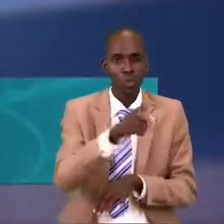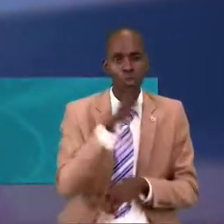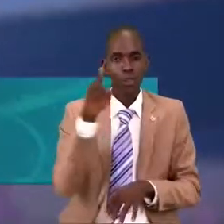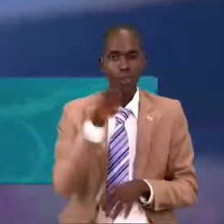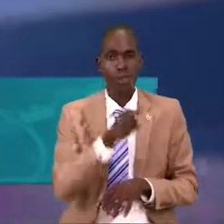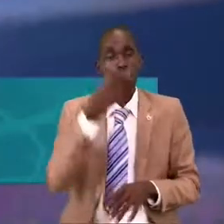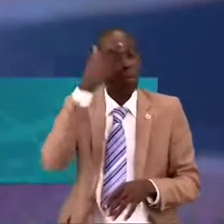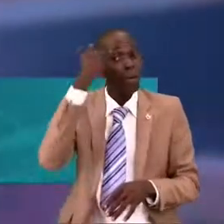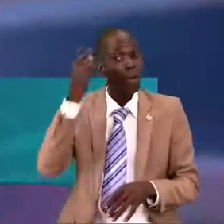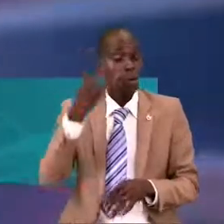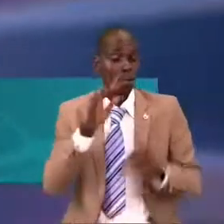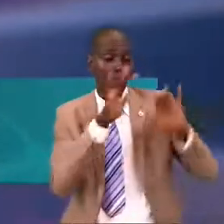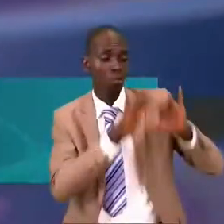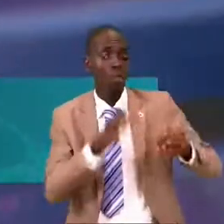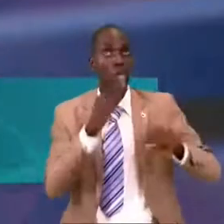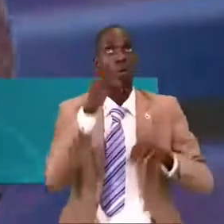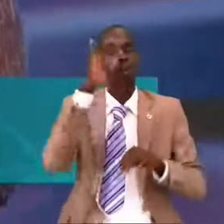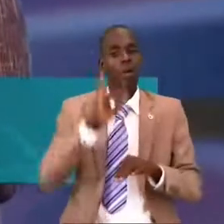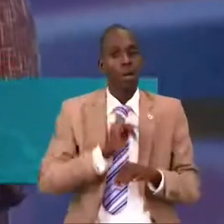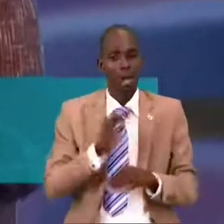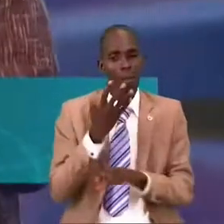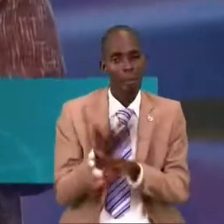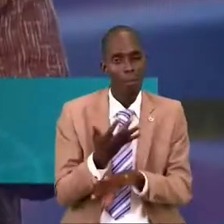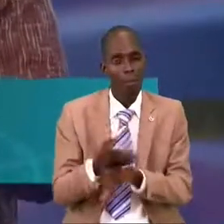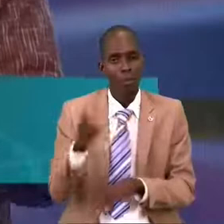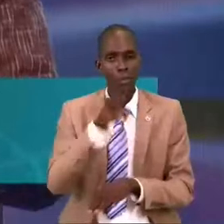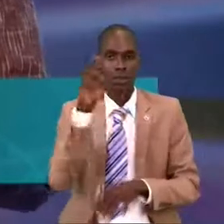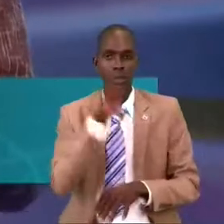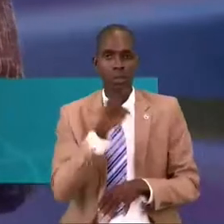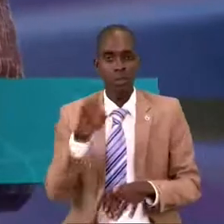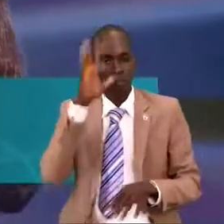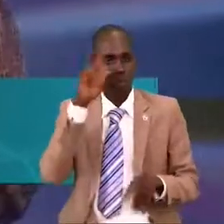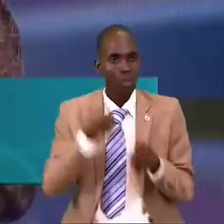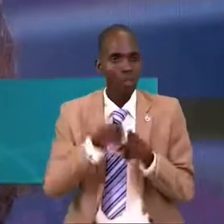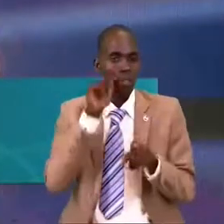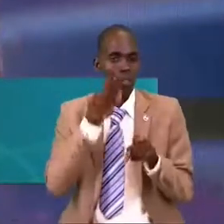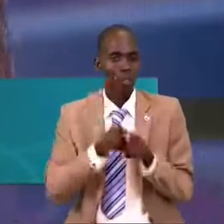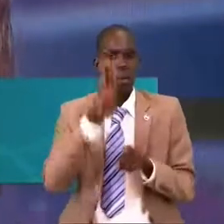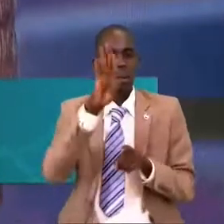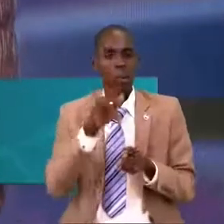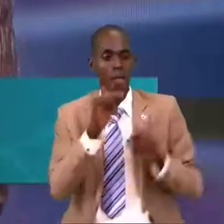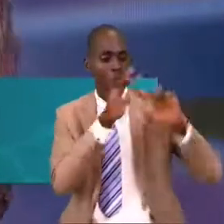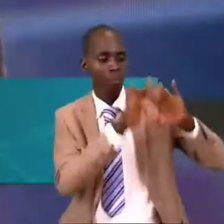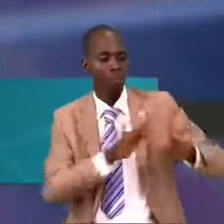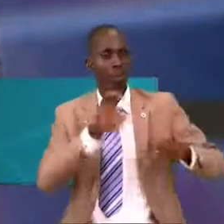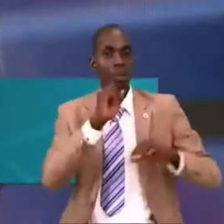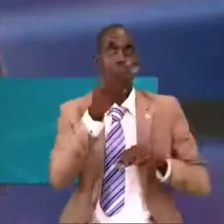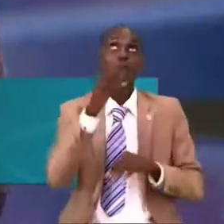frères, par les compassions de Dieu, à offrir vos corps comme un sacrifice vivant,